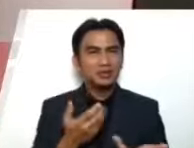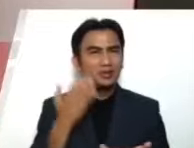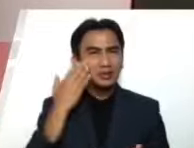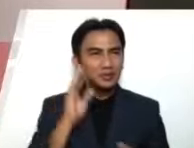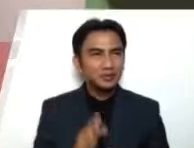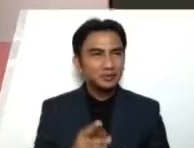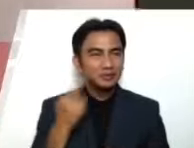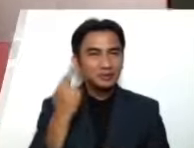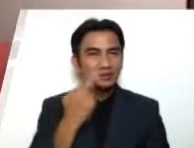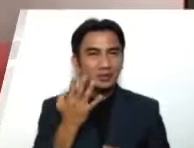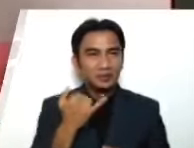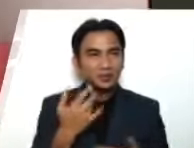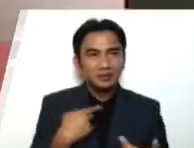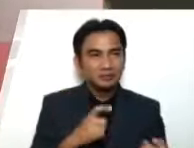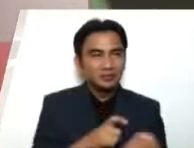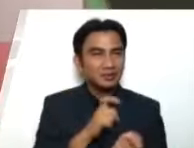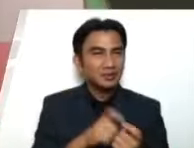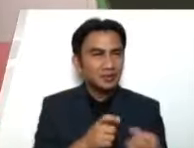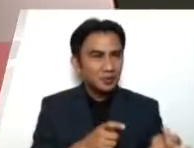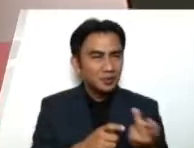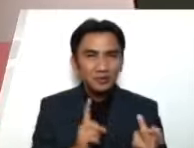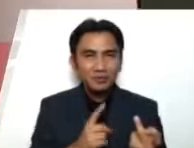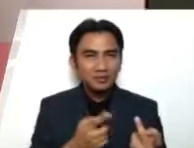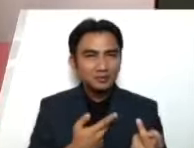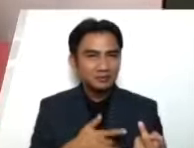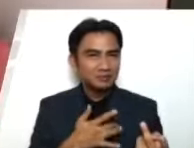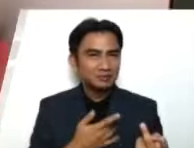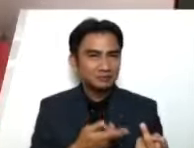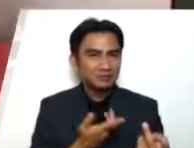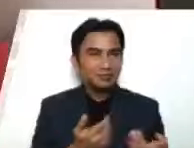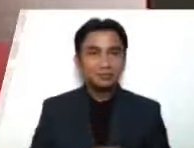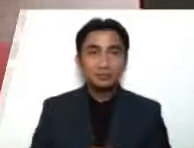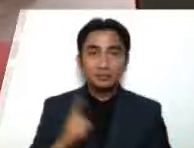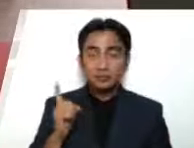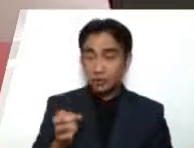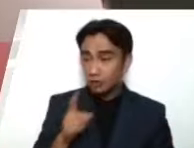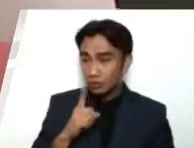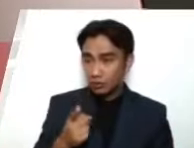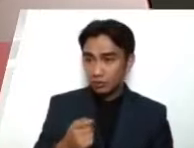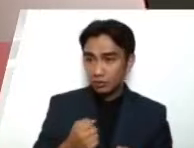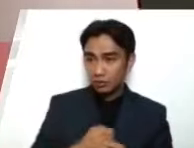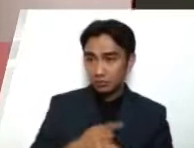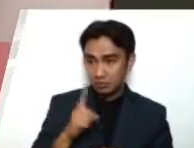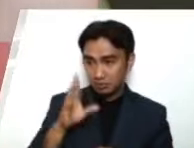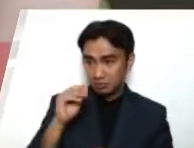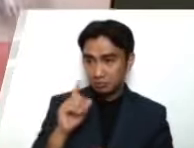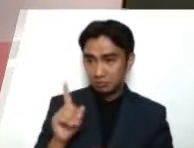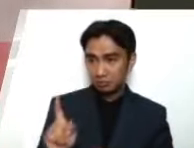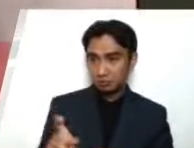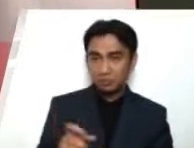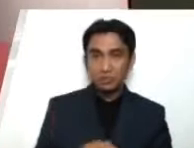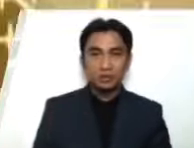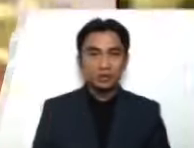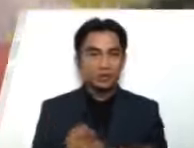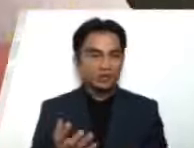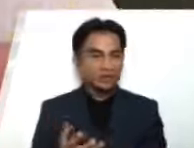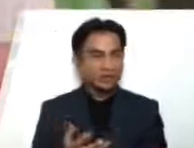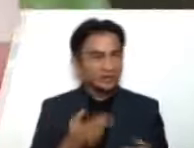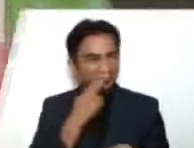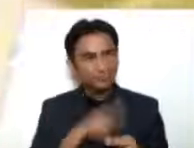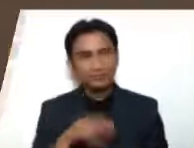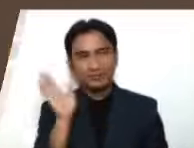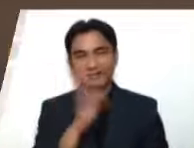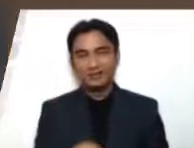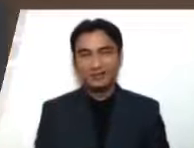exact words. Nagmamahal ka ba ngayon sa isang lalaki? Ay, dito lang. You're so funny.